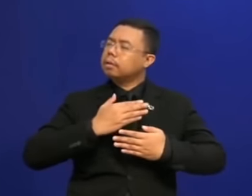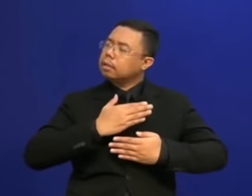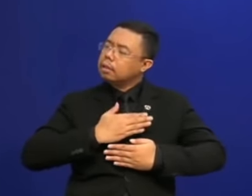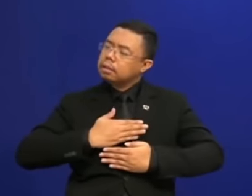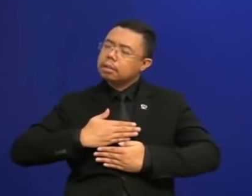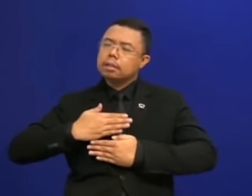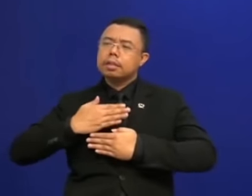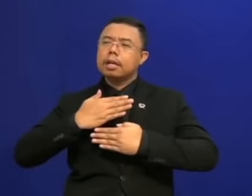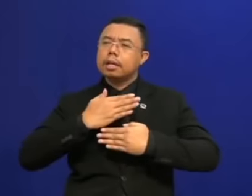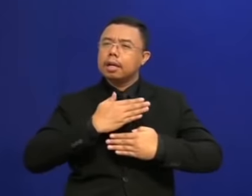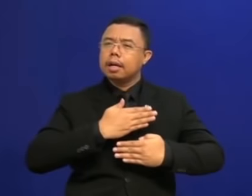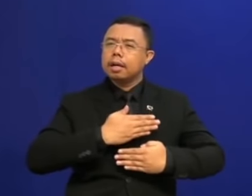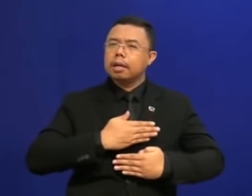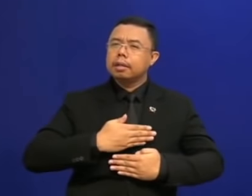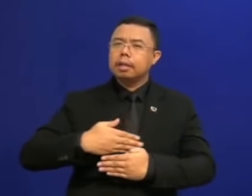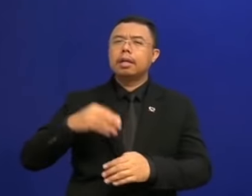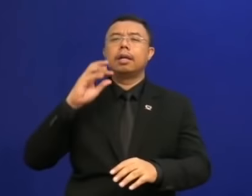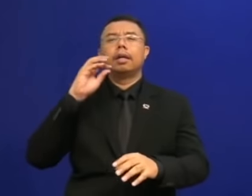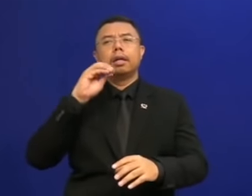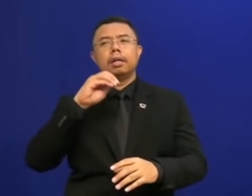Dalam kesesakan,